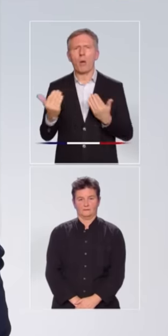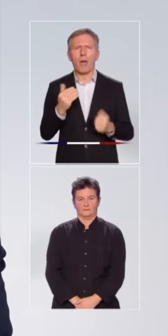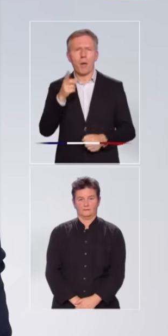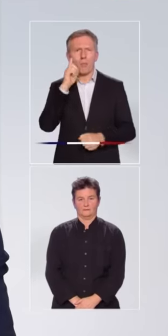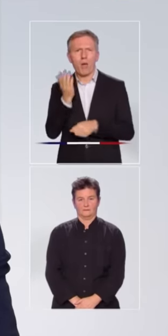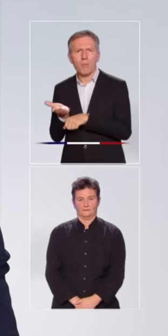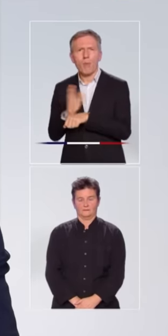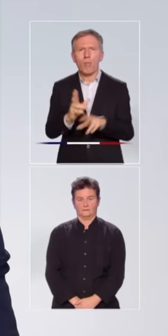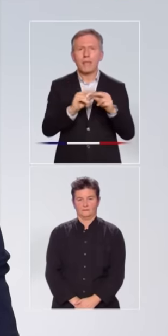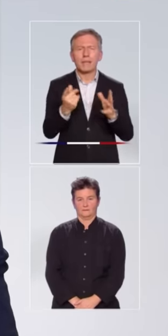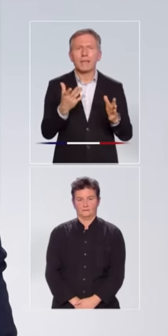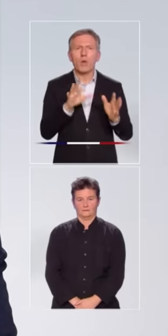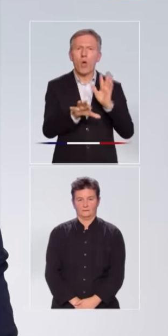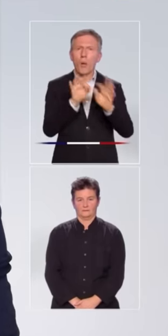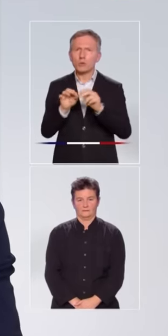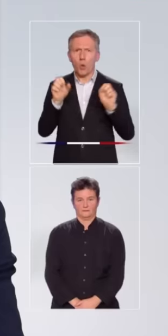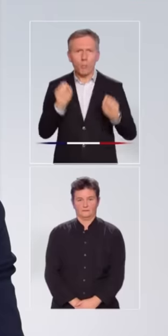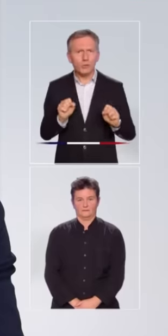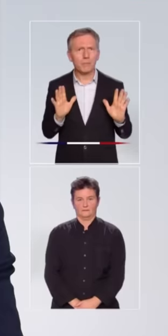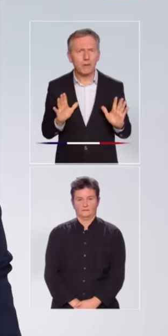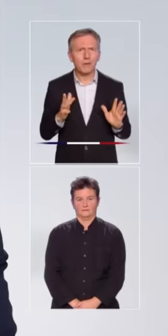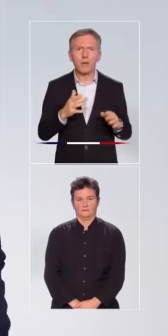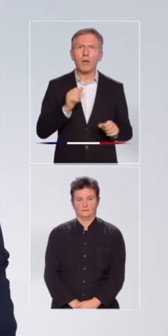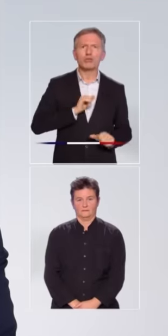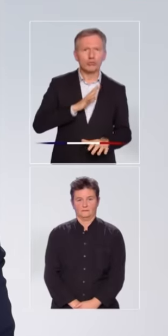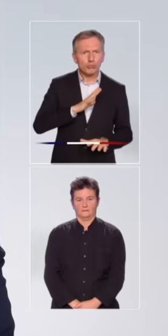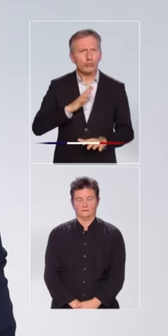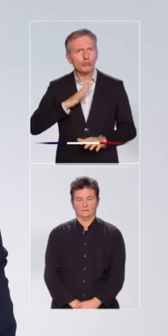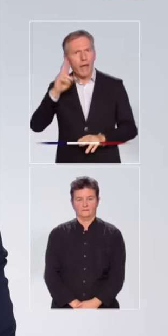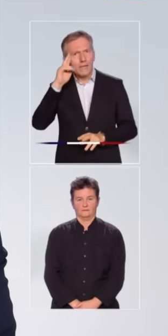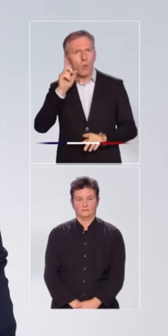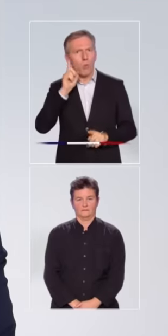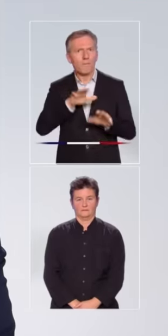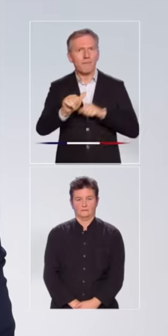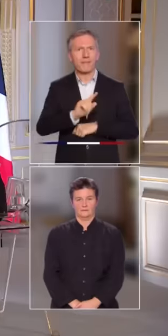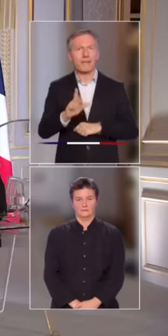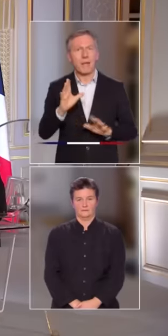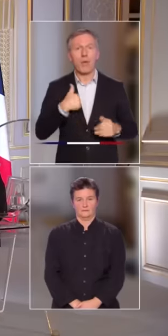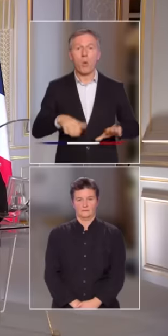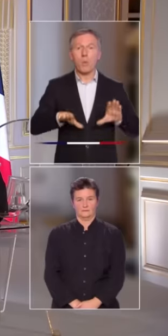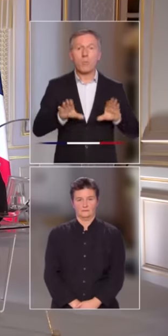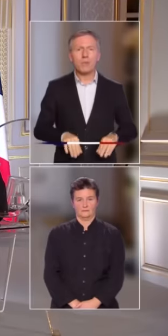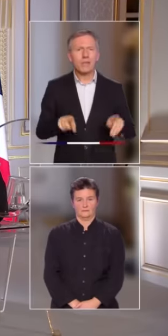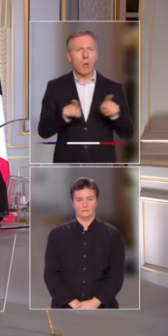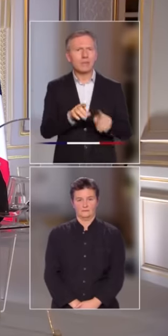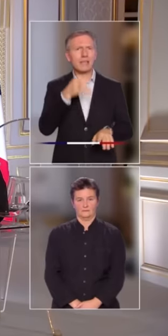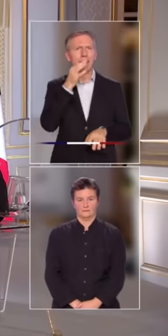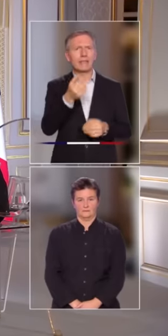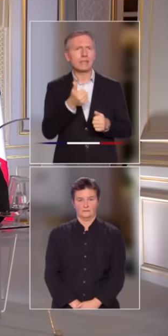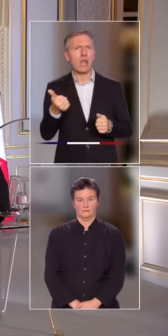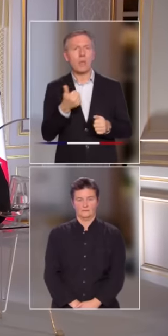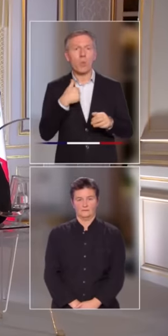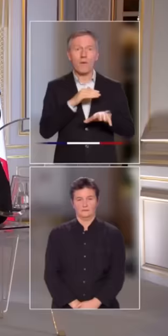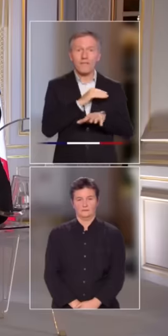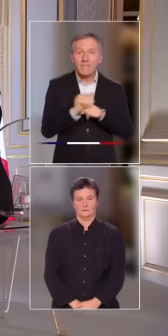qu'est ne pas exclure des options. Et il y a une raison de ne pas le faire. La position qui consiste à dire simplement ce qu'on fait